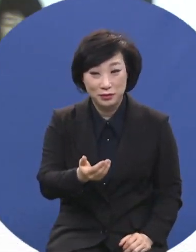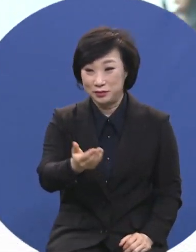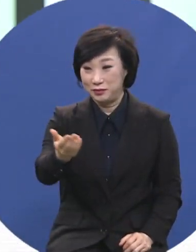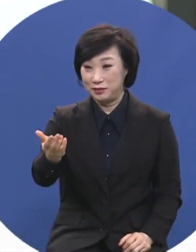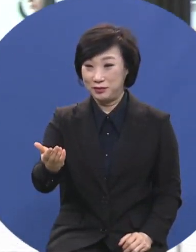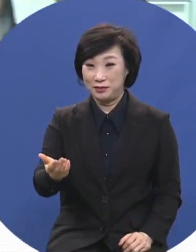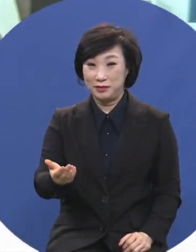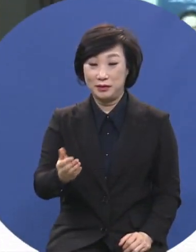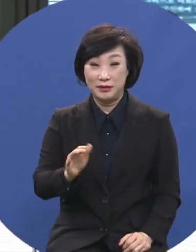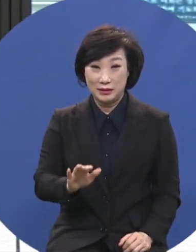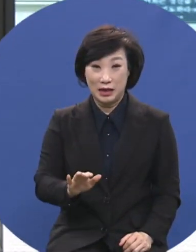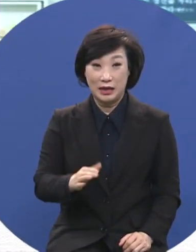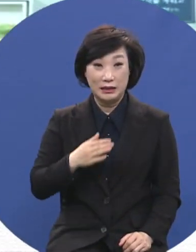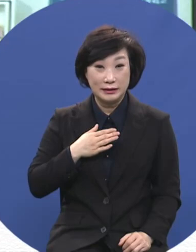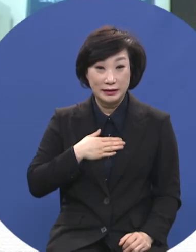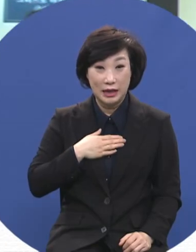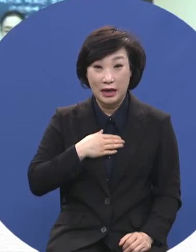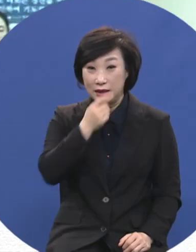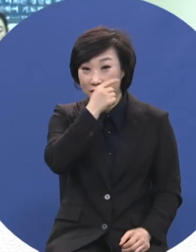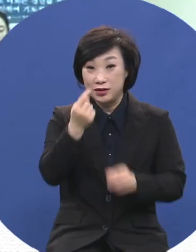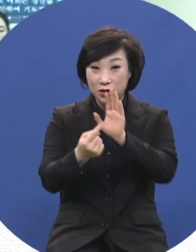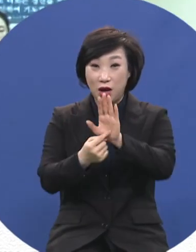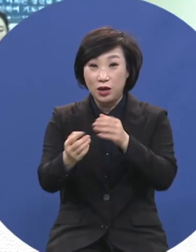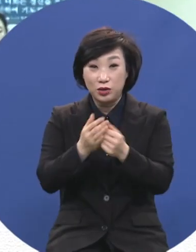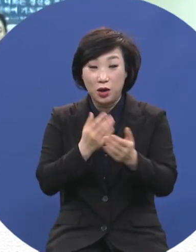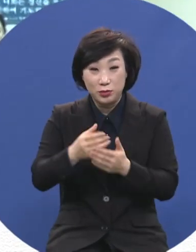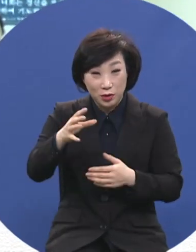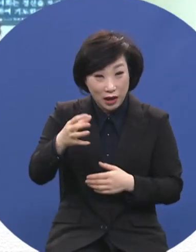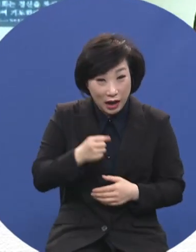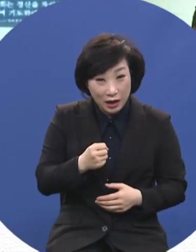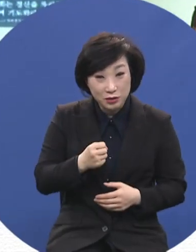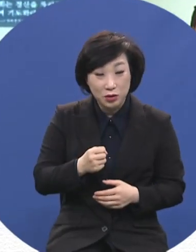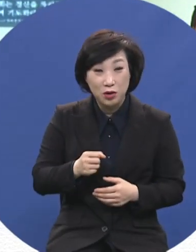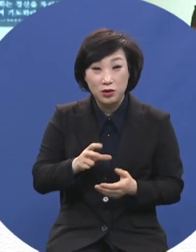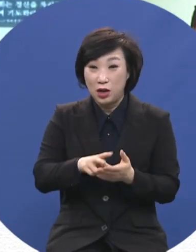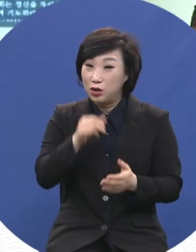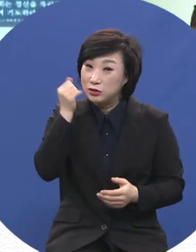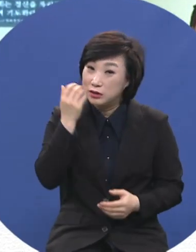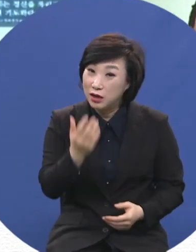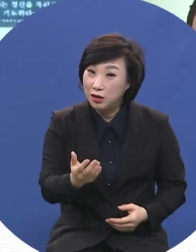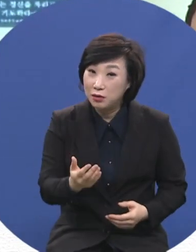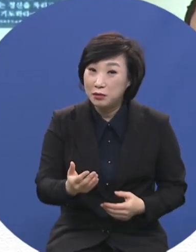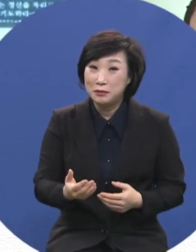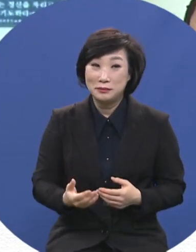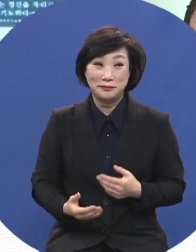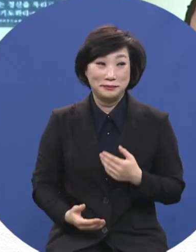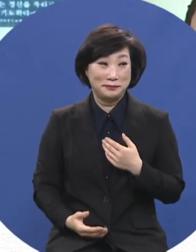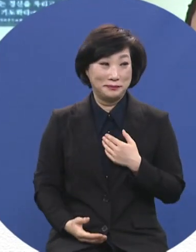여러분이 증거할 경험도 있고 자료가 있느냐고 묻는 거예요.